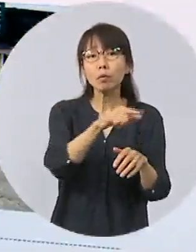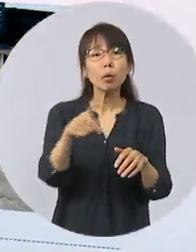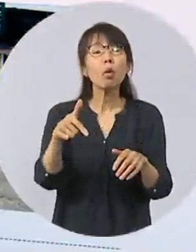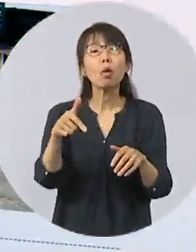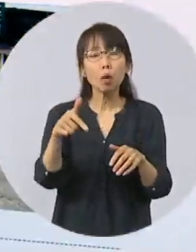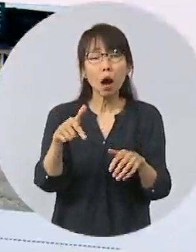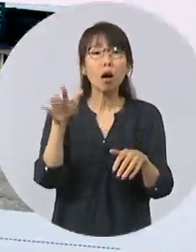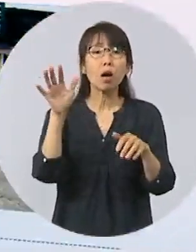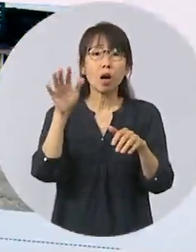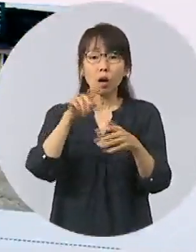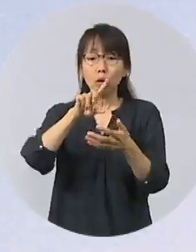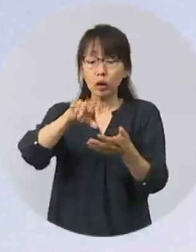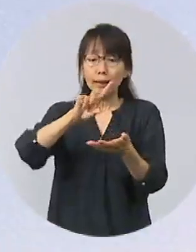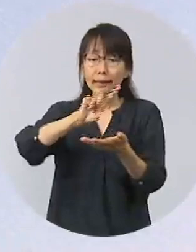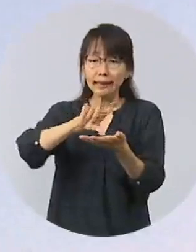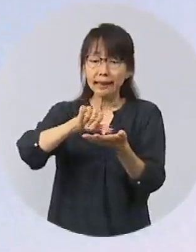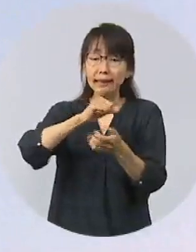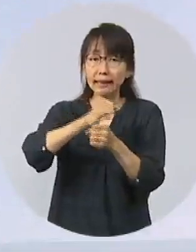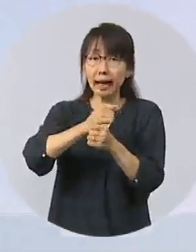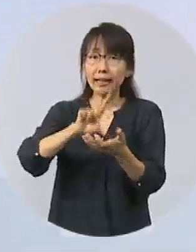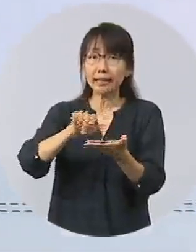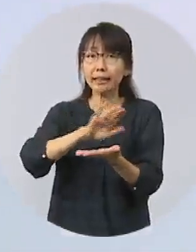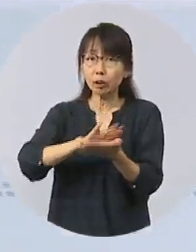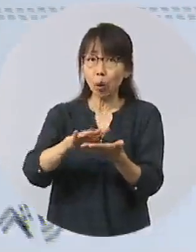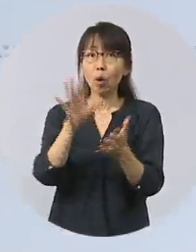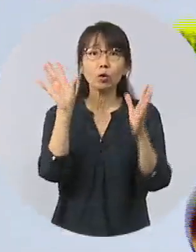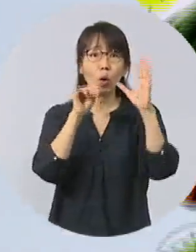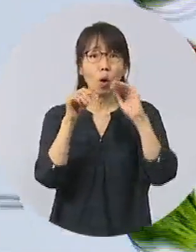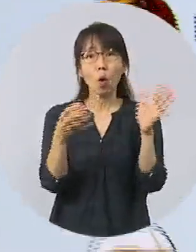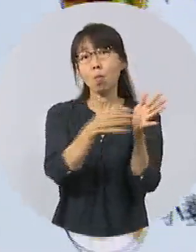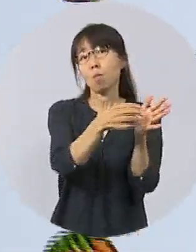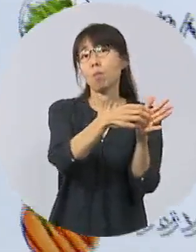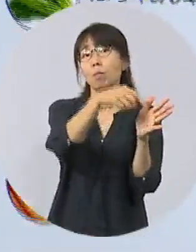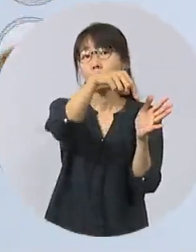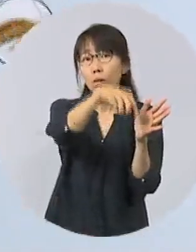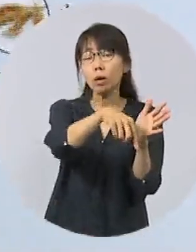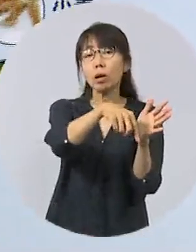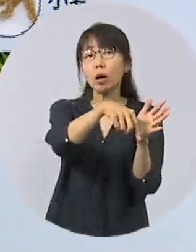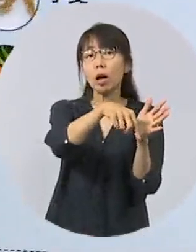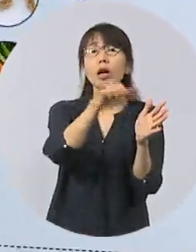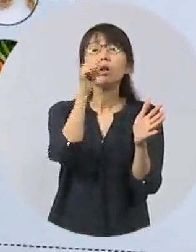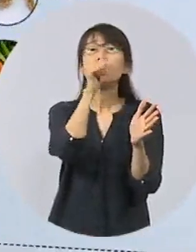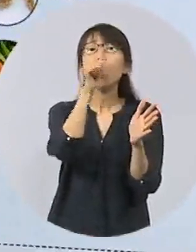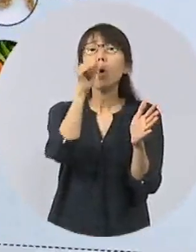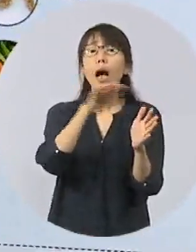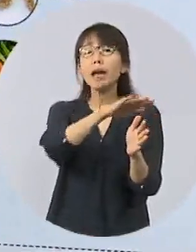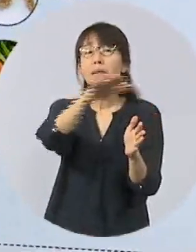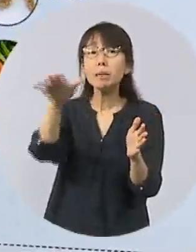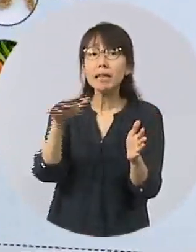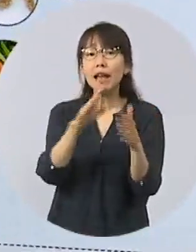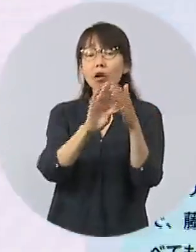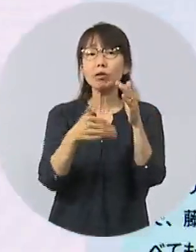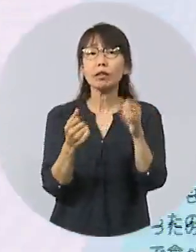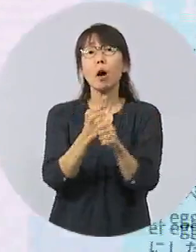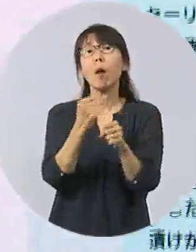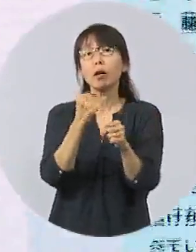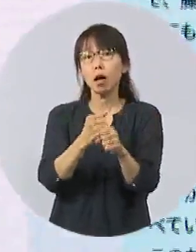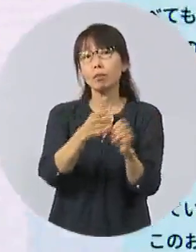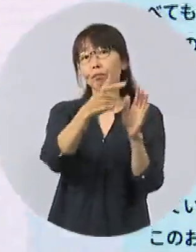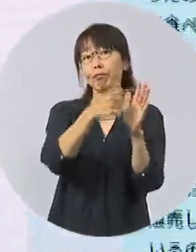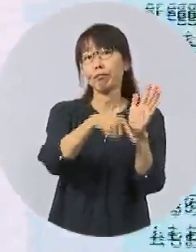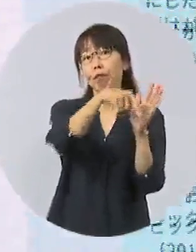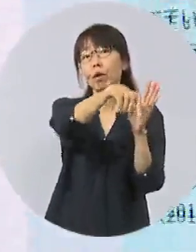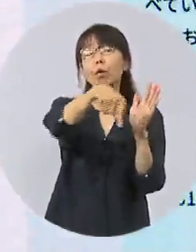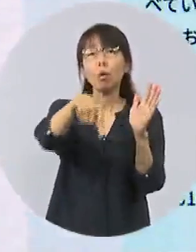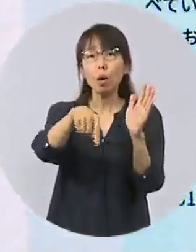情報をお届けしています。藤沢さんの農水産物を紹介するページ、みんな藤沢さんでは藤沢さん特有